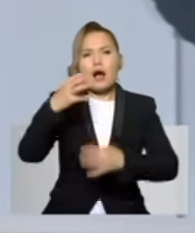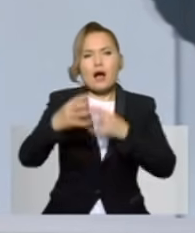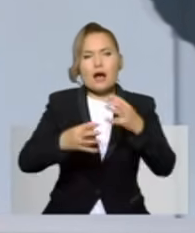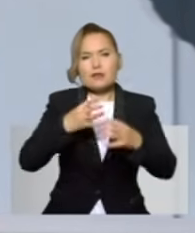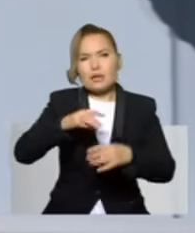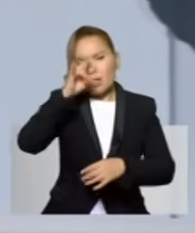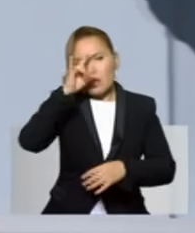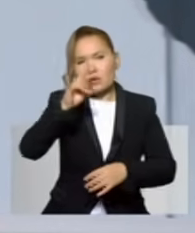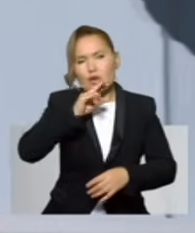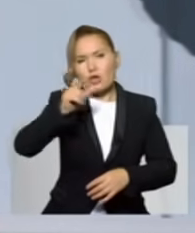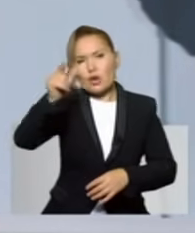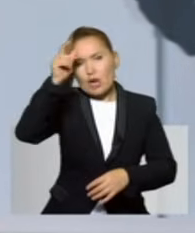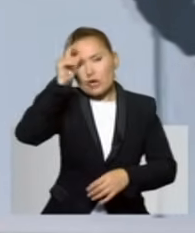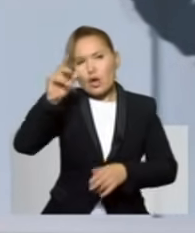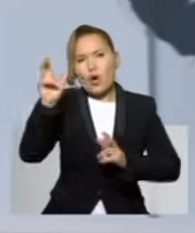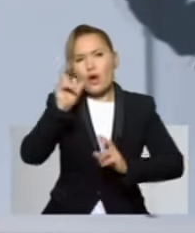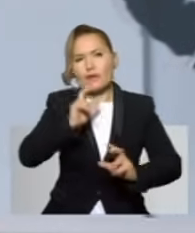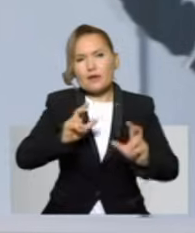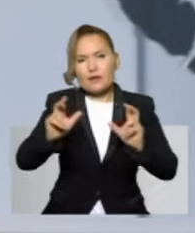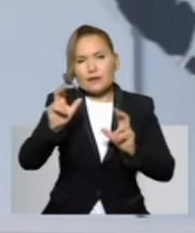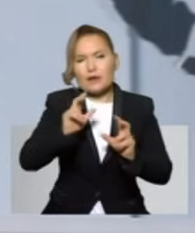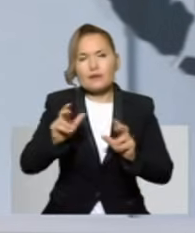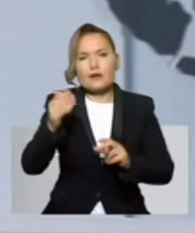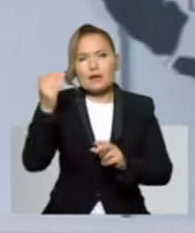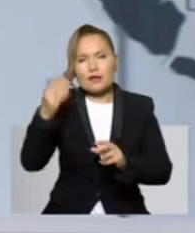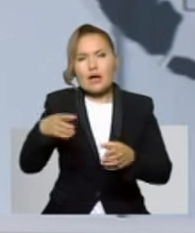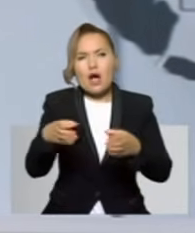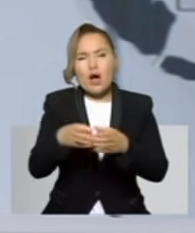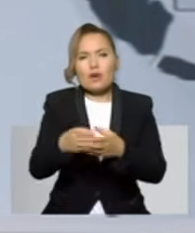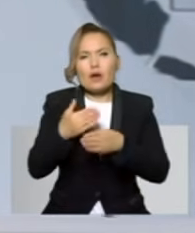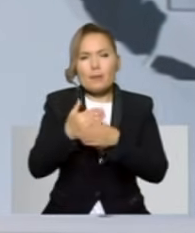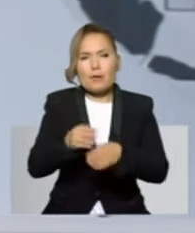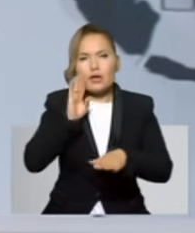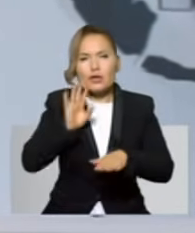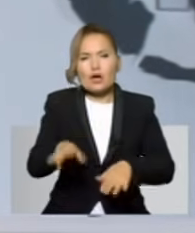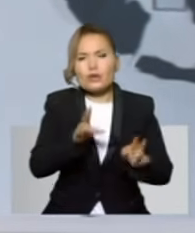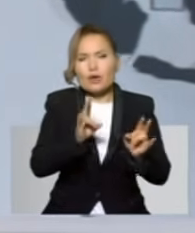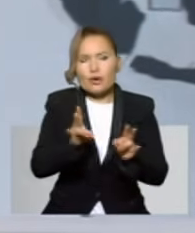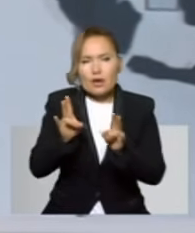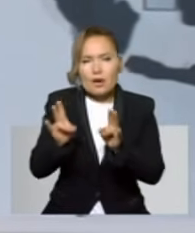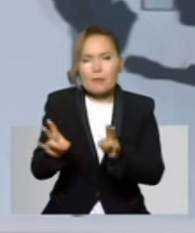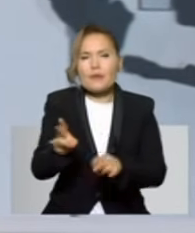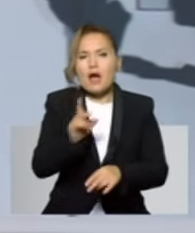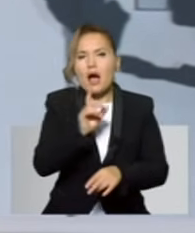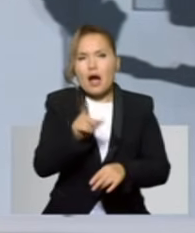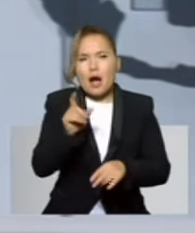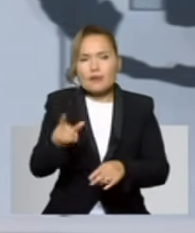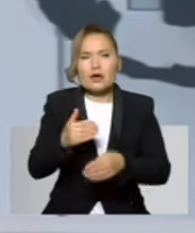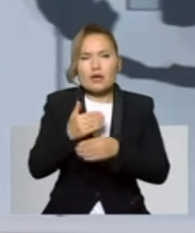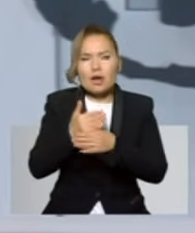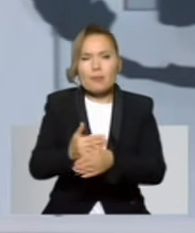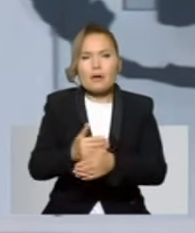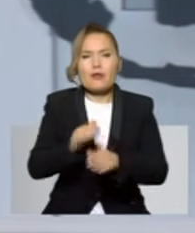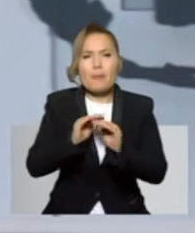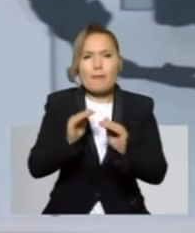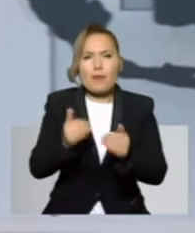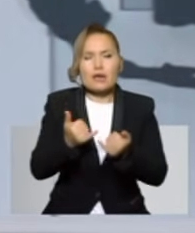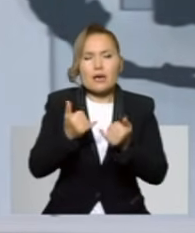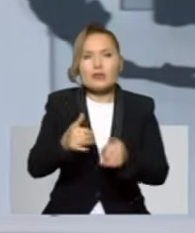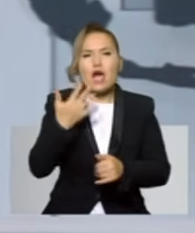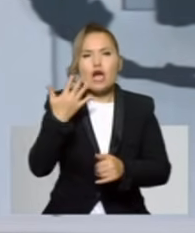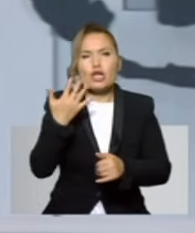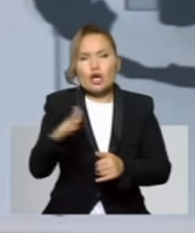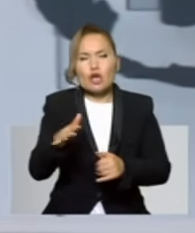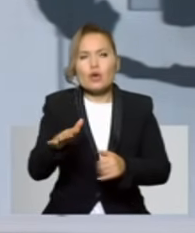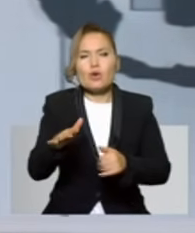Халықаралық аз қазақ түрік университеті тасқыннан зардап шеккен түлектер үшін қосымша 50 білім грантын бөлді. Бұл туралы